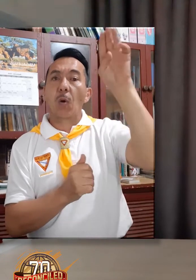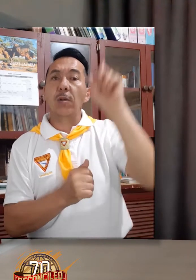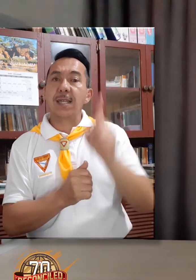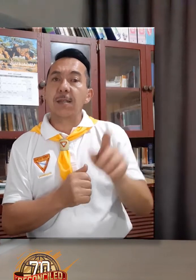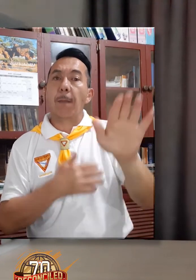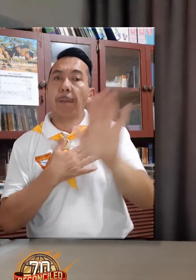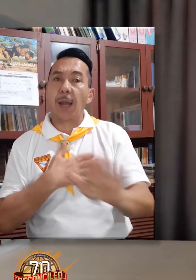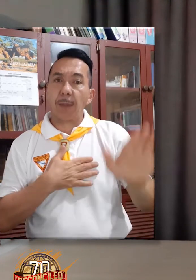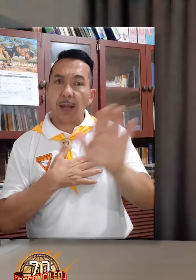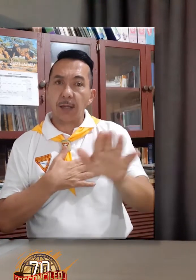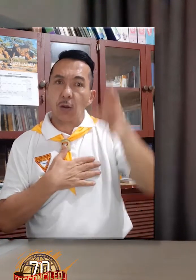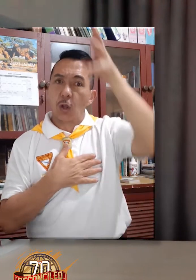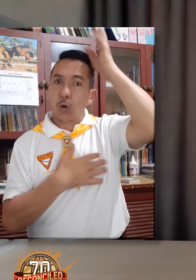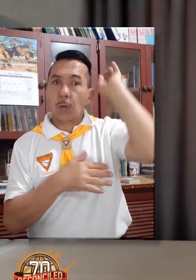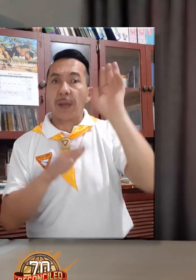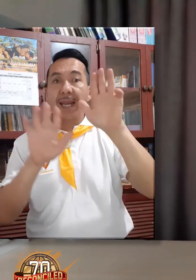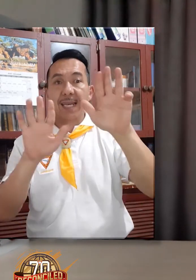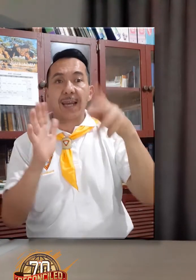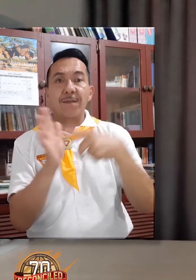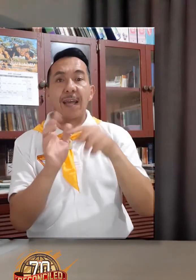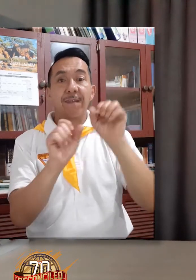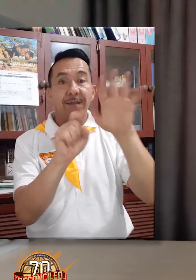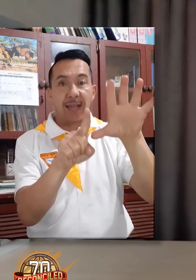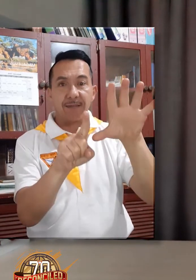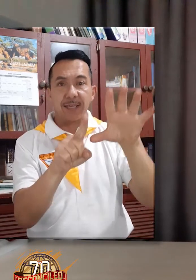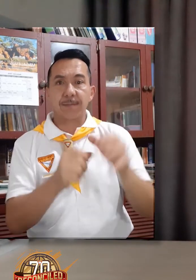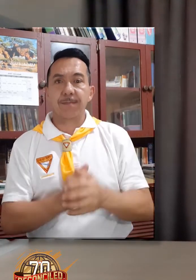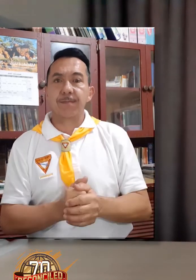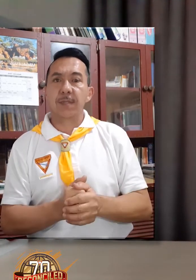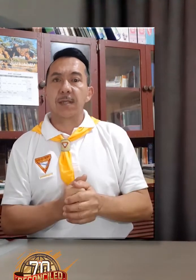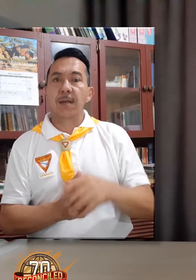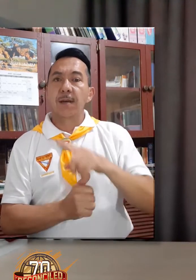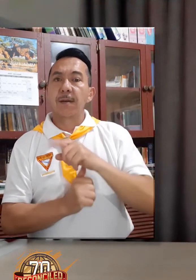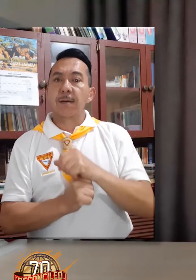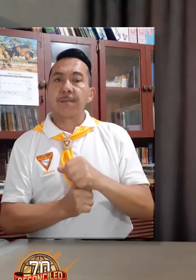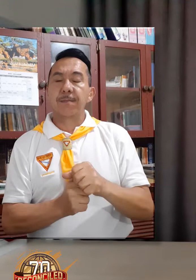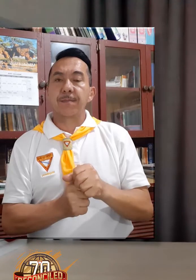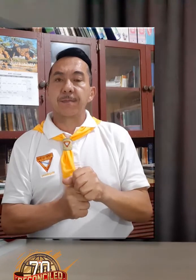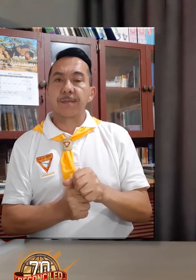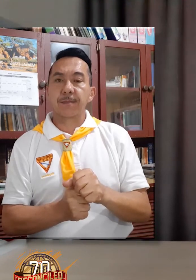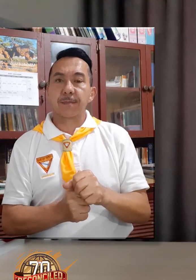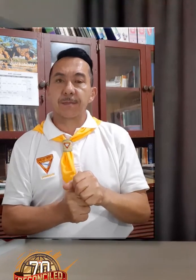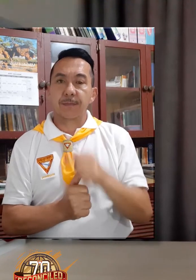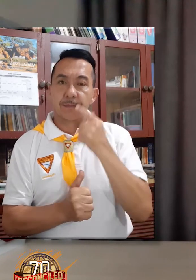God is barmhartig, Romeine 9 vers 15.